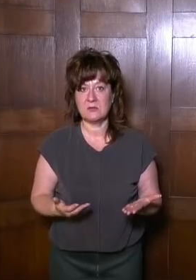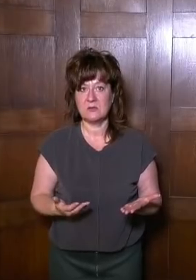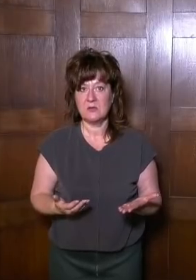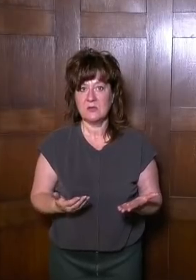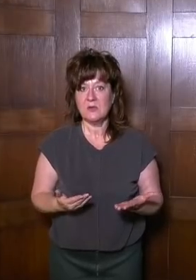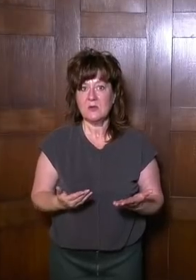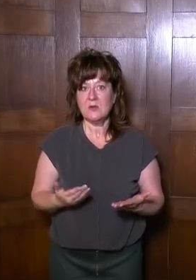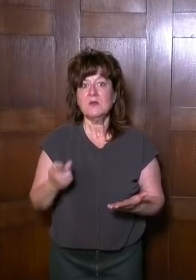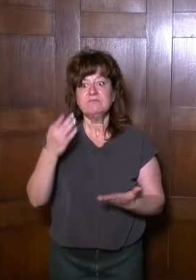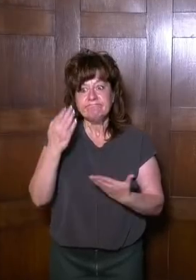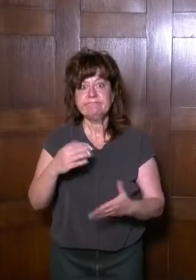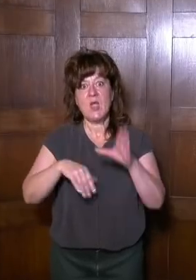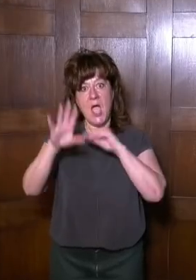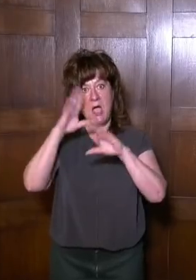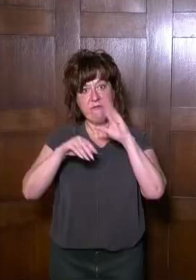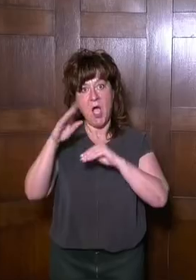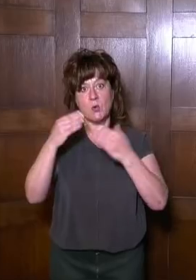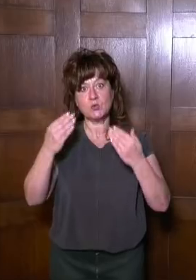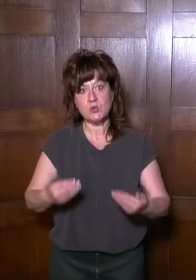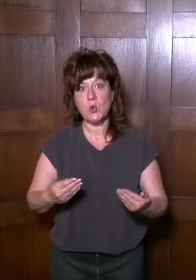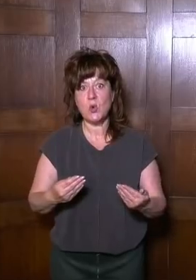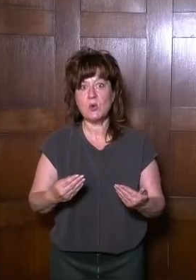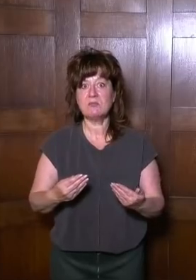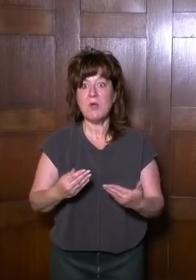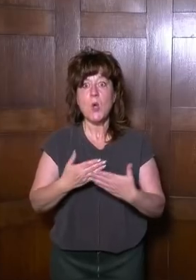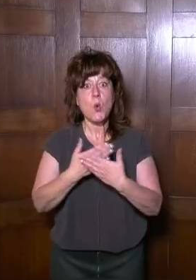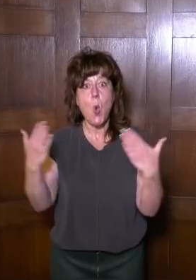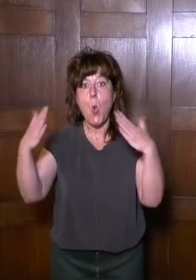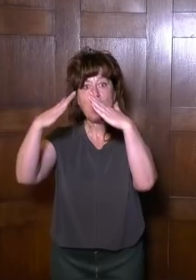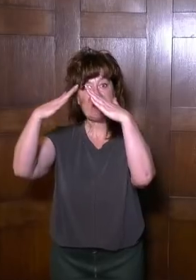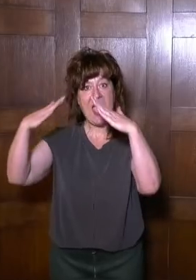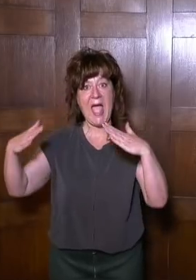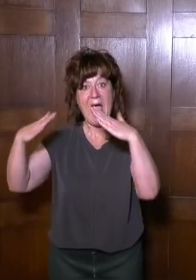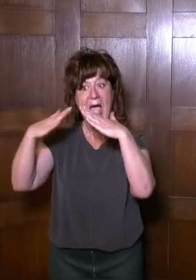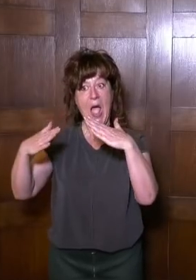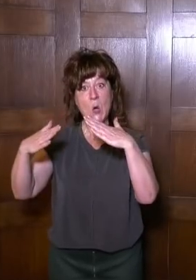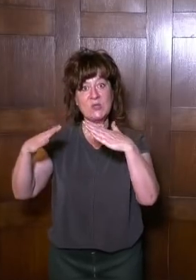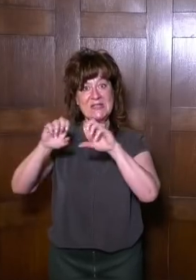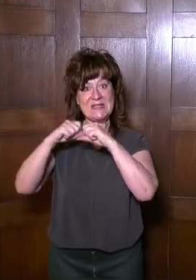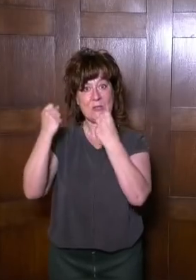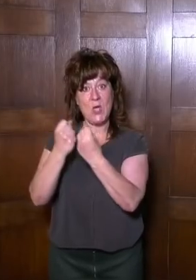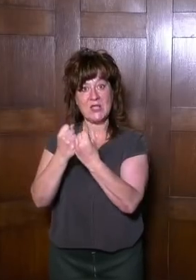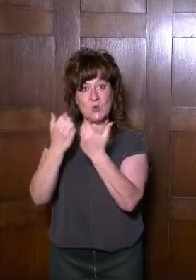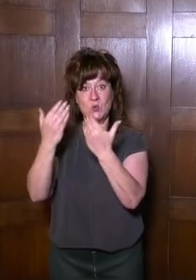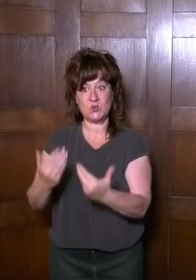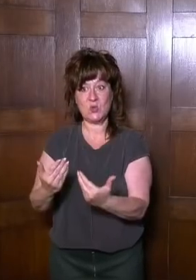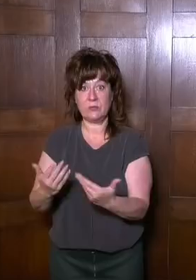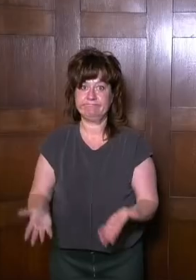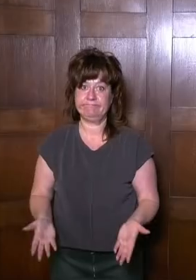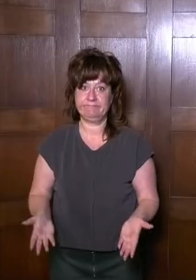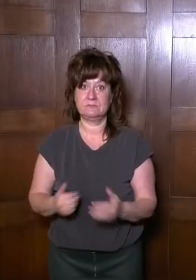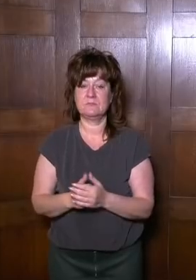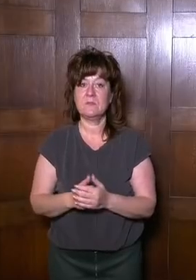Erfahrung, da sieht man, dass eben auch große Häuser wiederum natürlich in solchen Fällen angreifbarer sind. Gehen wir weiter